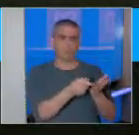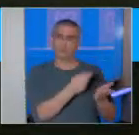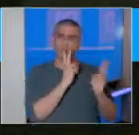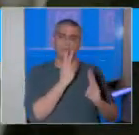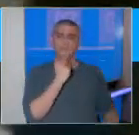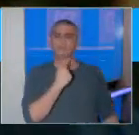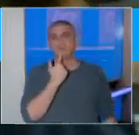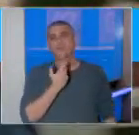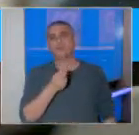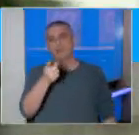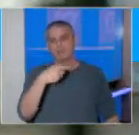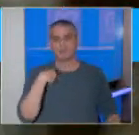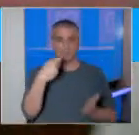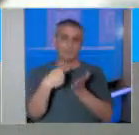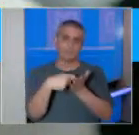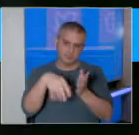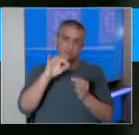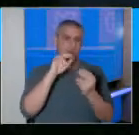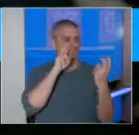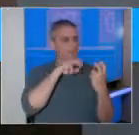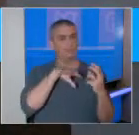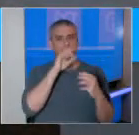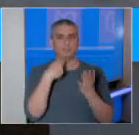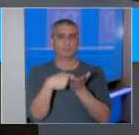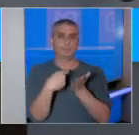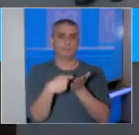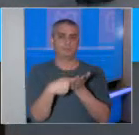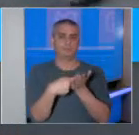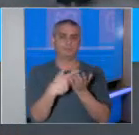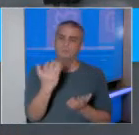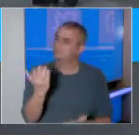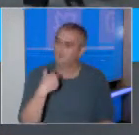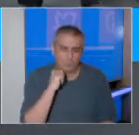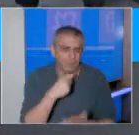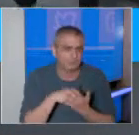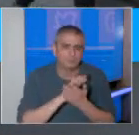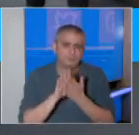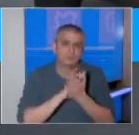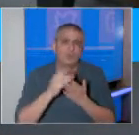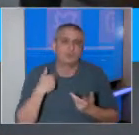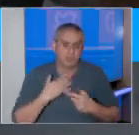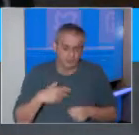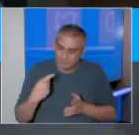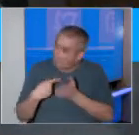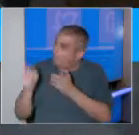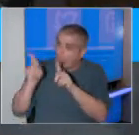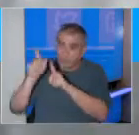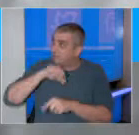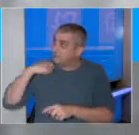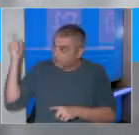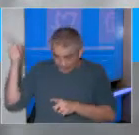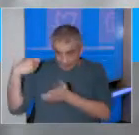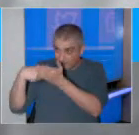אז מה התשובה שלו? אותך אני אפצה, נמצא דרך, נשב ביחד, נמצא לכם פיצוי. אמרתי לו, תשמע, אני לא רוצה שום פיצוי, אני רוצה את הפטור שאתה נותן לסיני. את